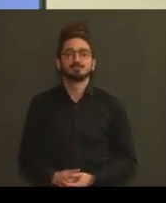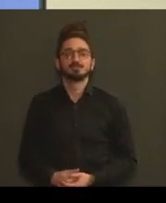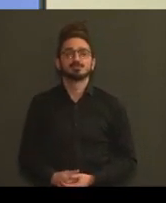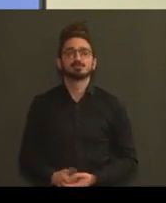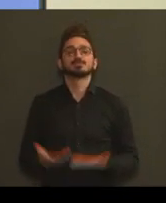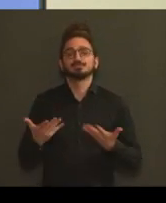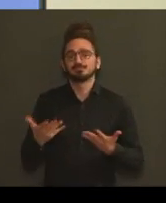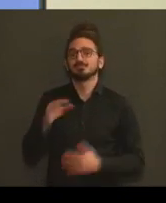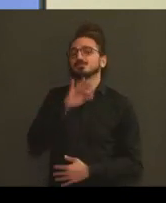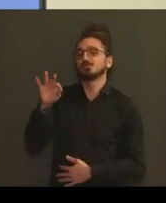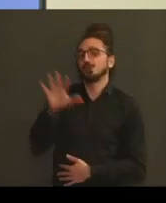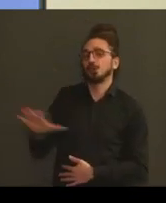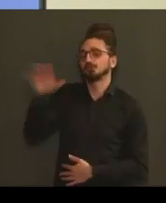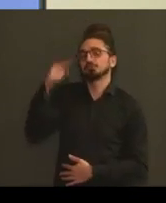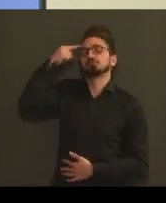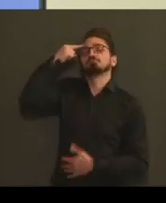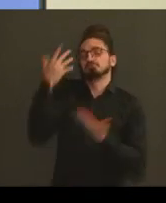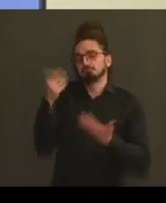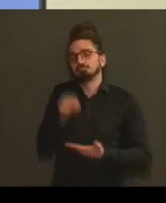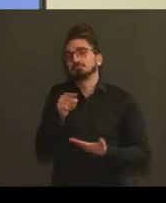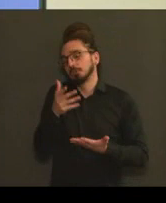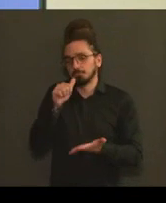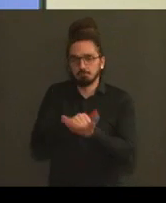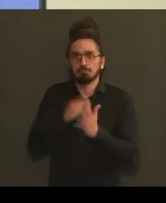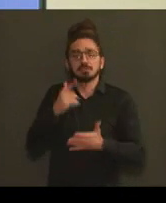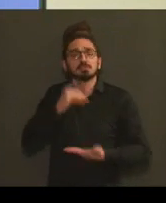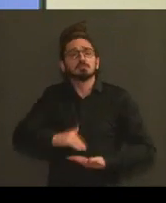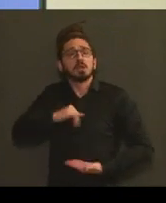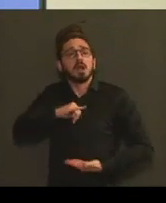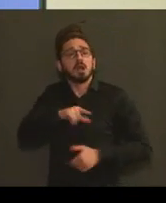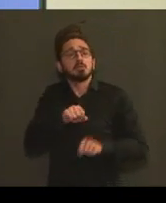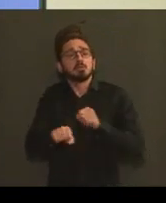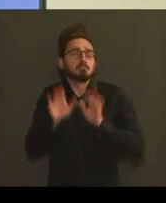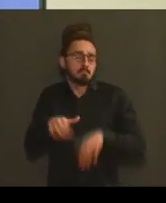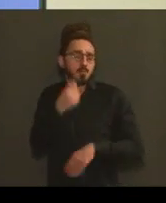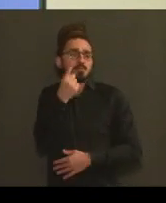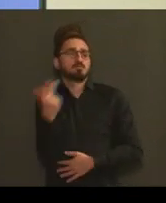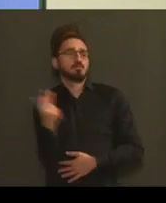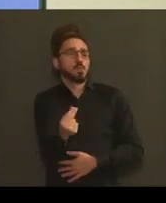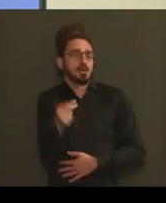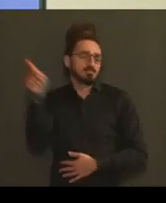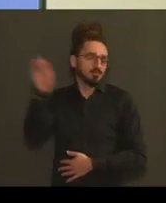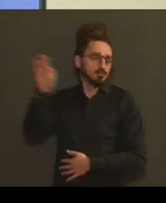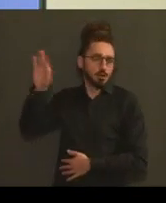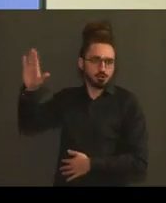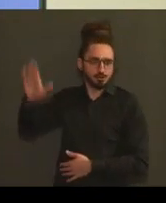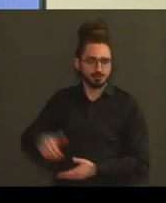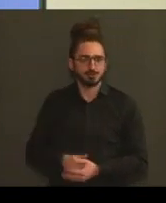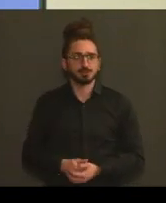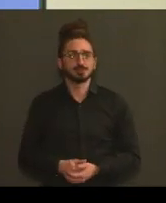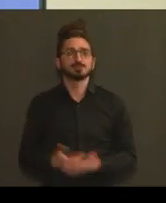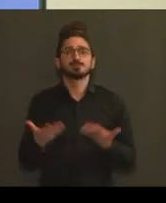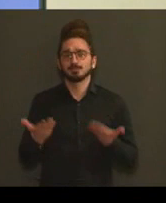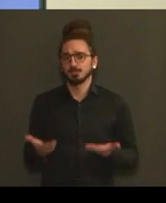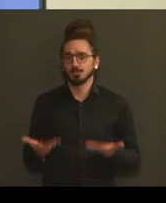chez l'individu en question. Alors les données dont on dispose actuellement nous montrent qu'effectivement, chez quelqu'un qui